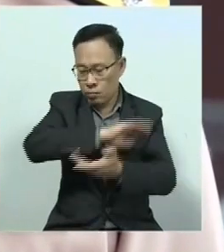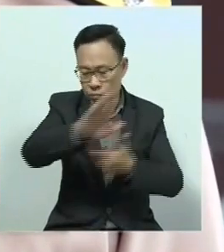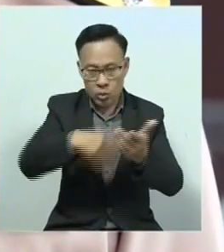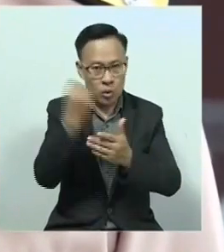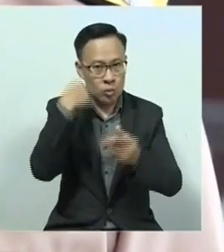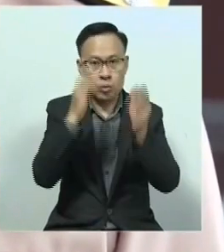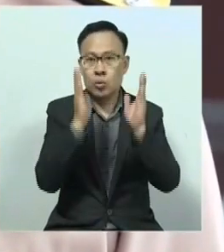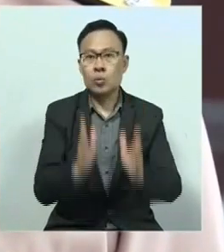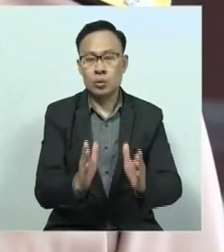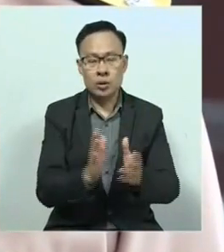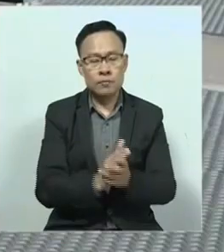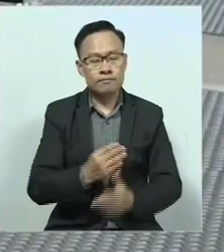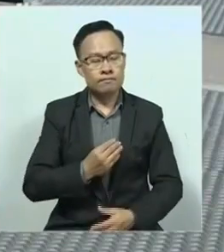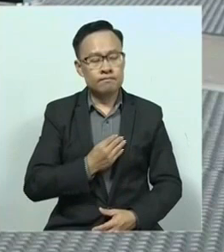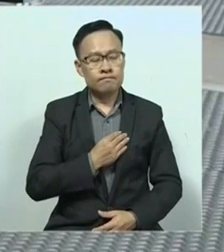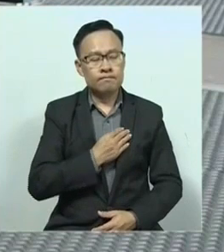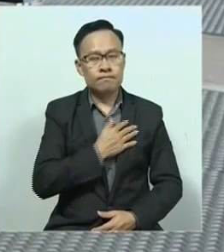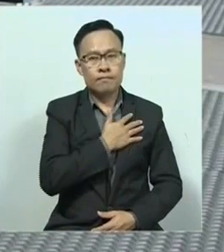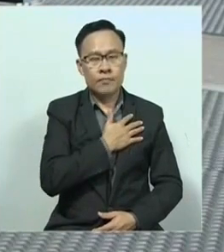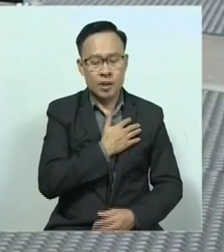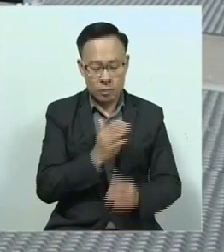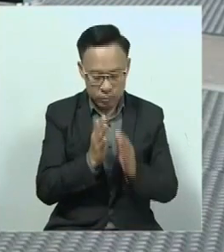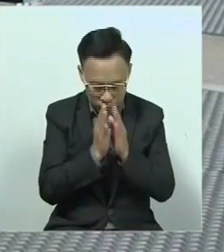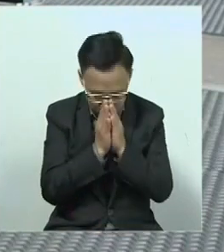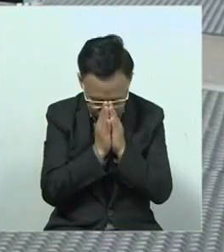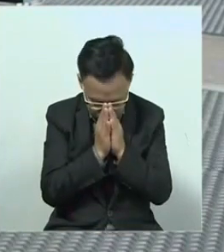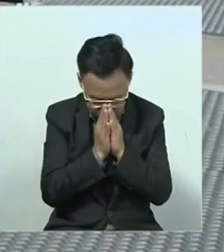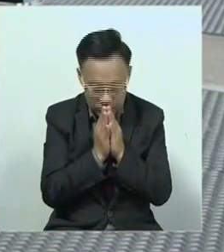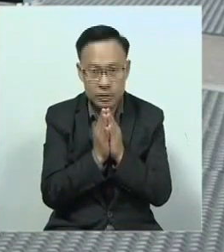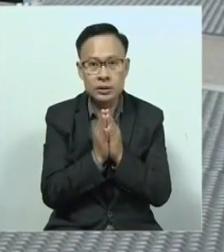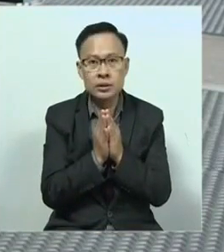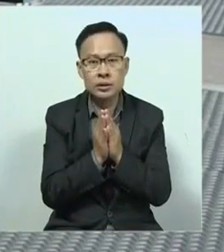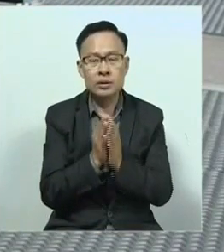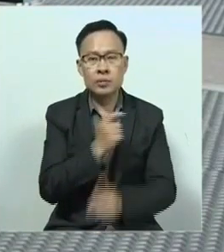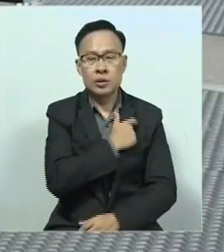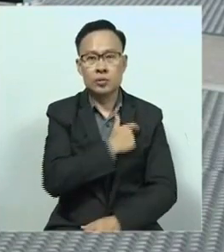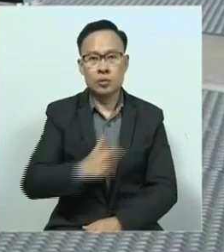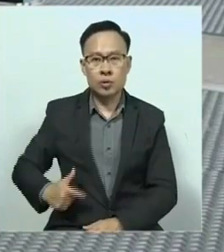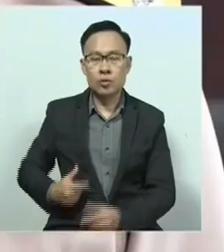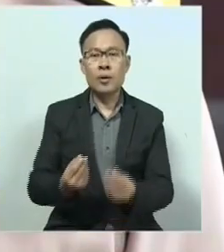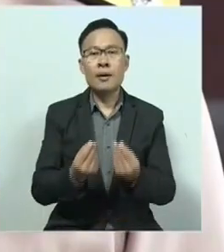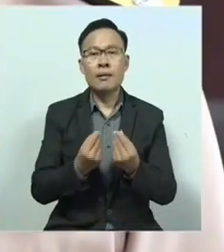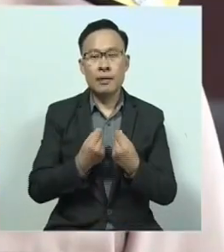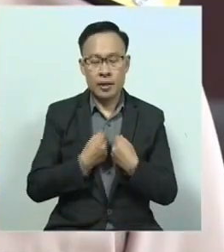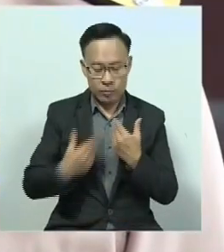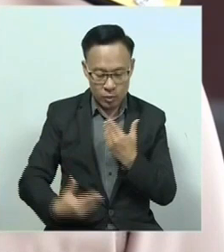ความรู้สึกซาบซึ้งในพระมหากรุณาธิคุณของพระองค์ท่านนะครับแ